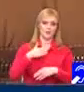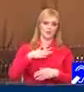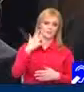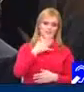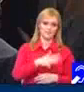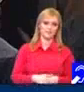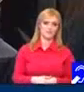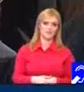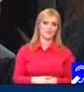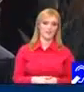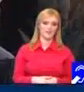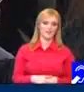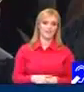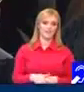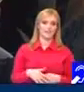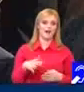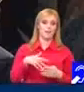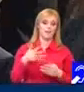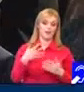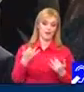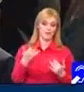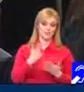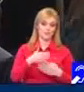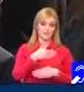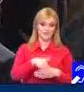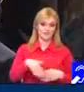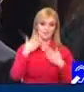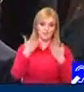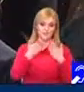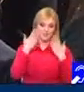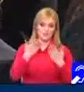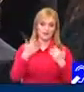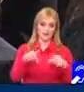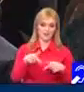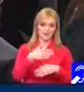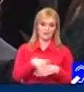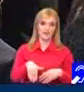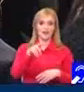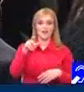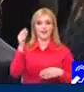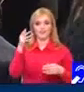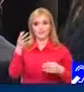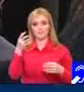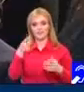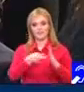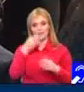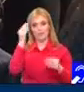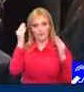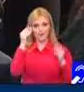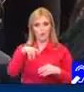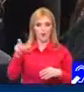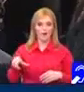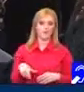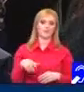ieșit să lecturăm o carte în stradă chiar, ca opinia publică, cetățenii din Chișinău,